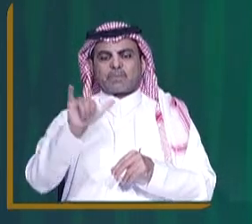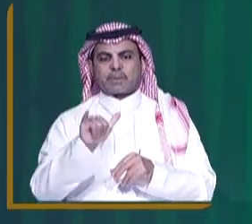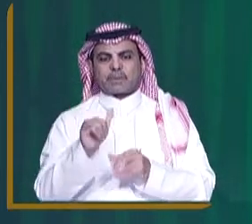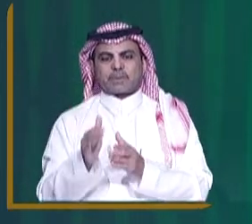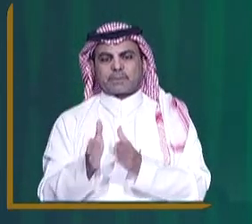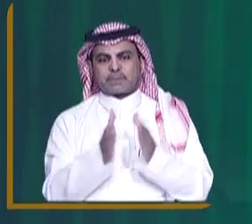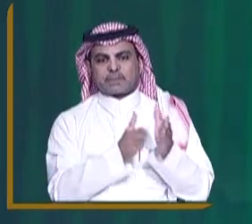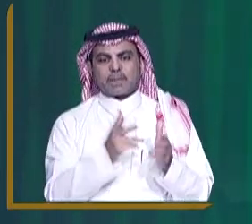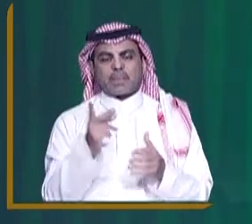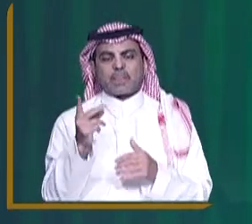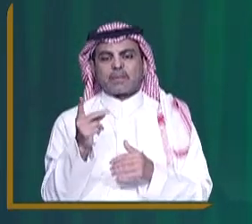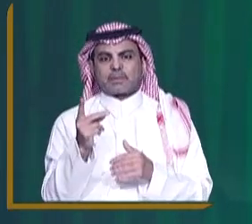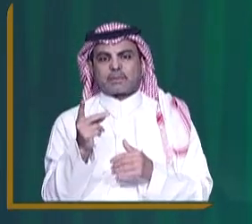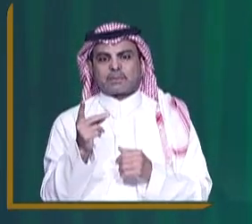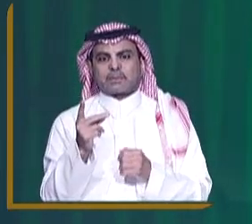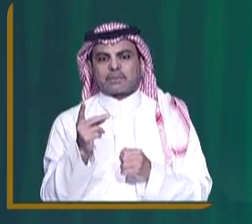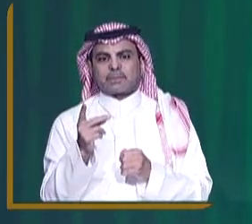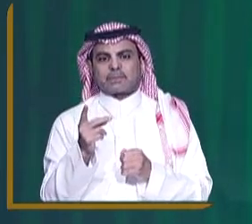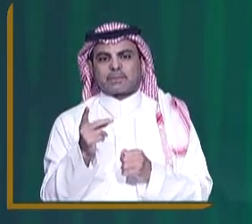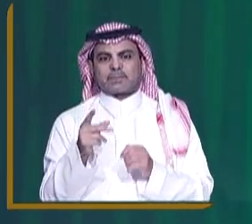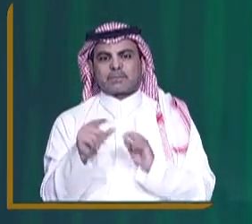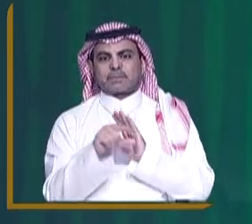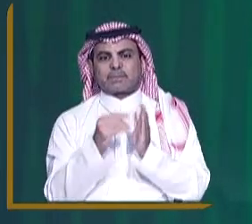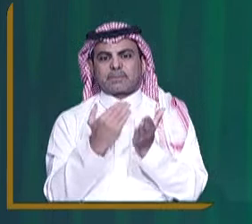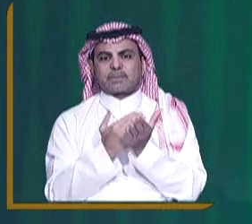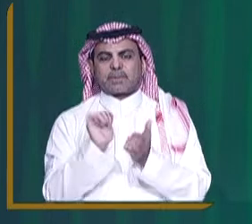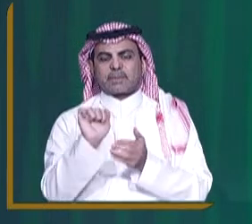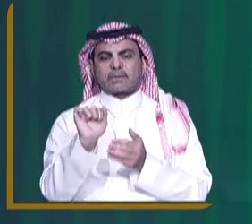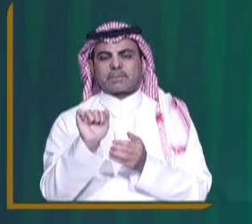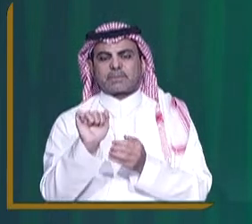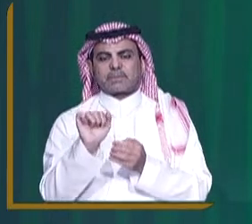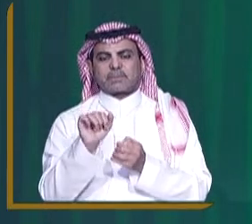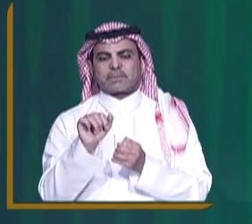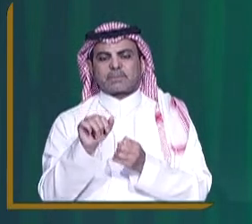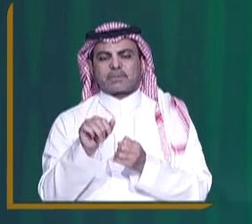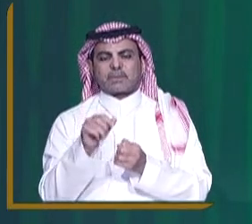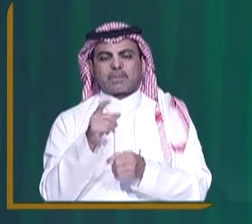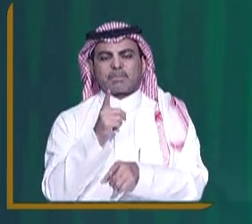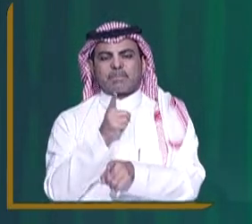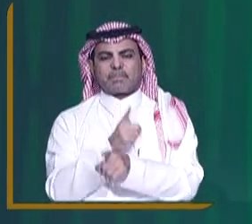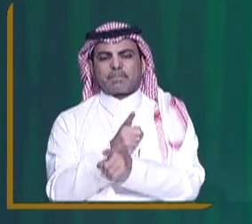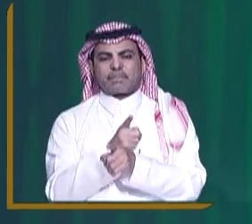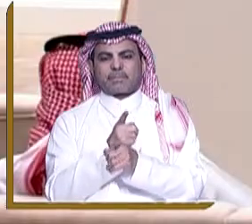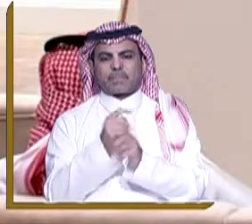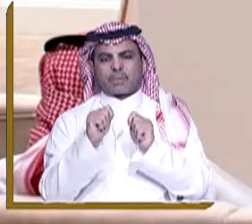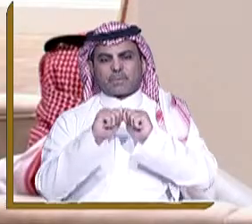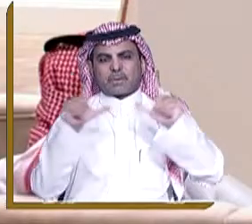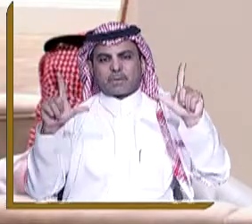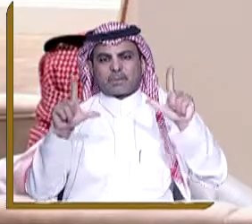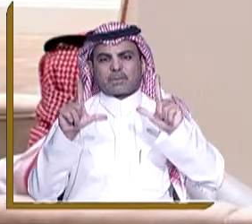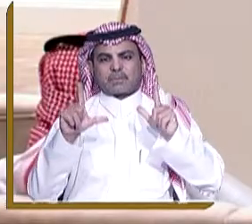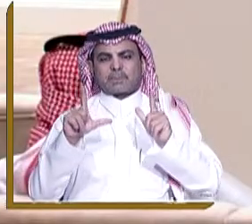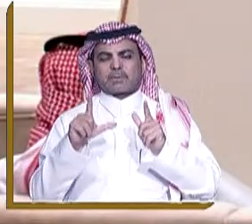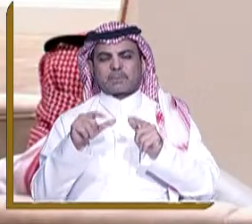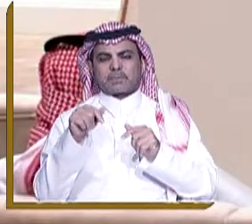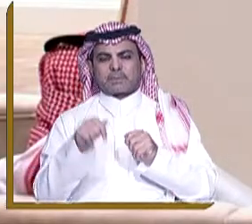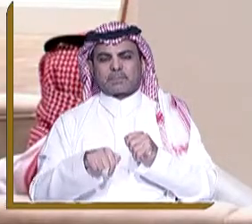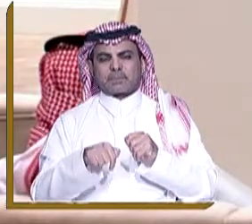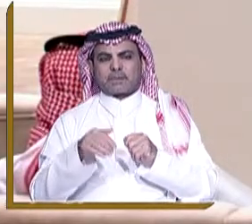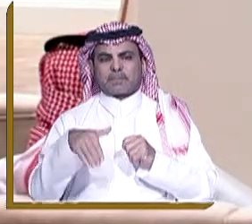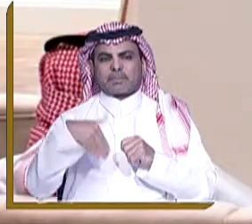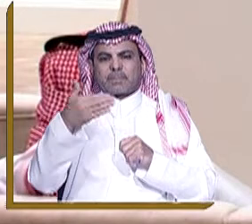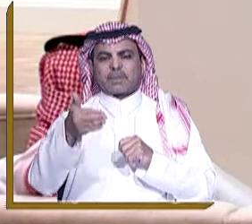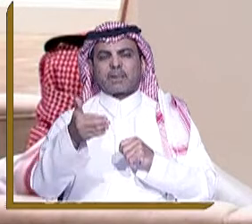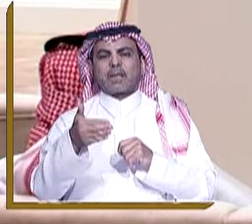السؤال الآخر، نعود إلى ملف التخصيص، خصوصا يعني الملف غير واضح للكثيرين، خصوصا بعد